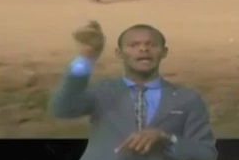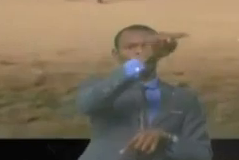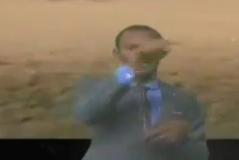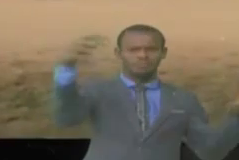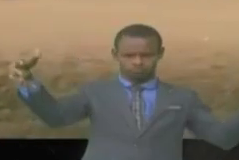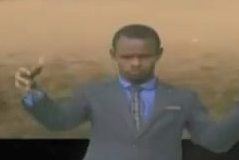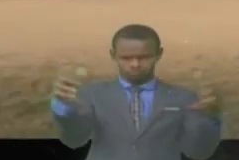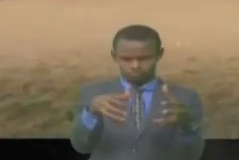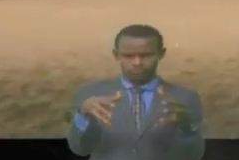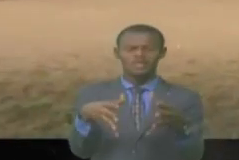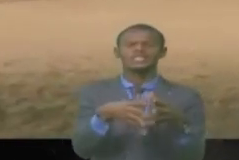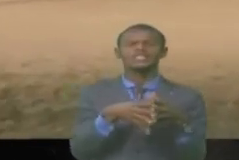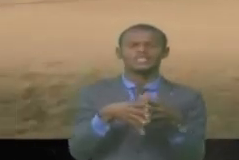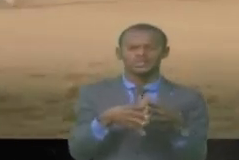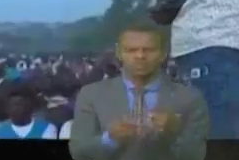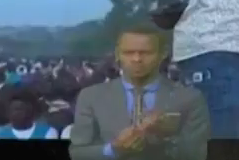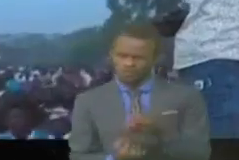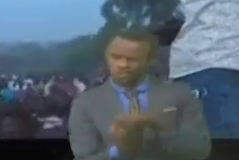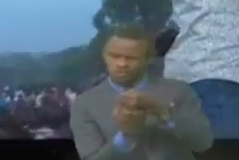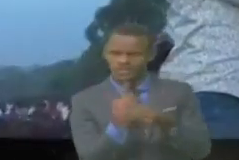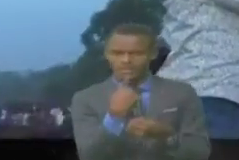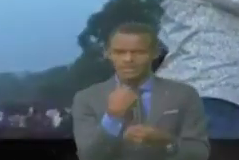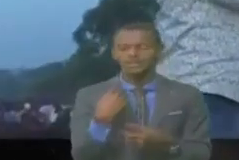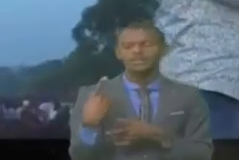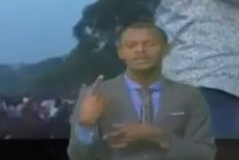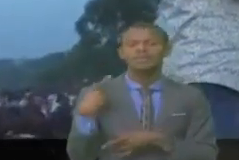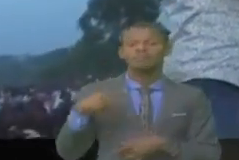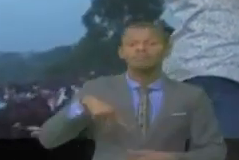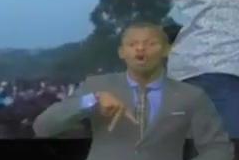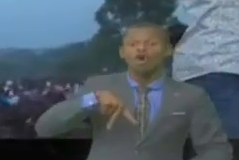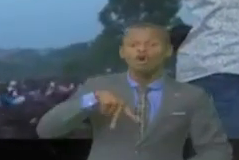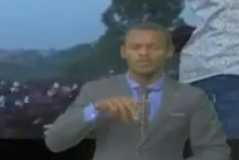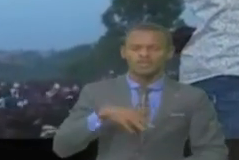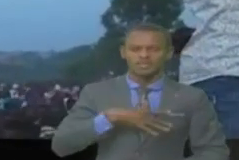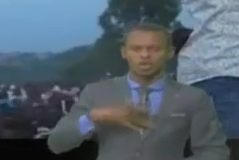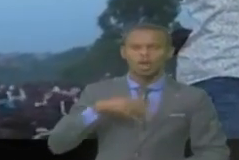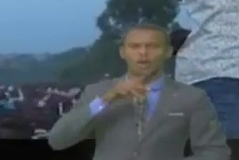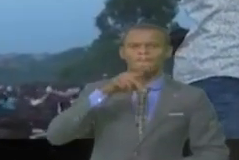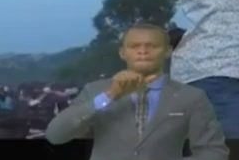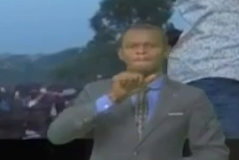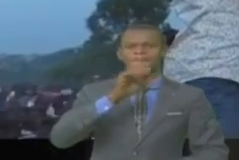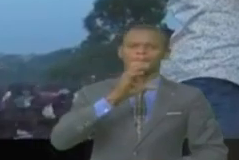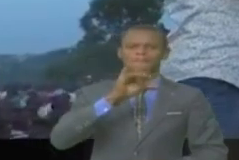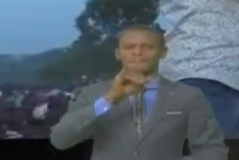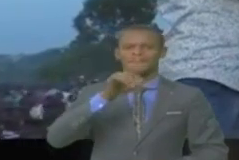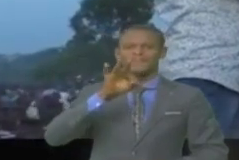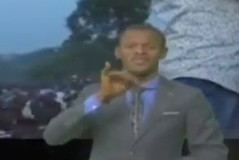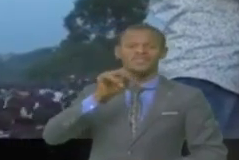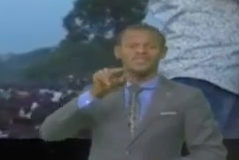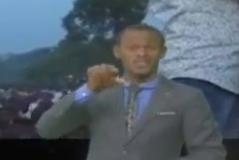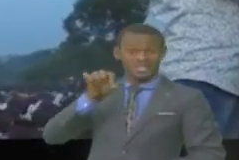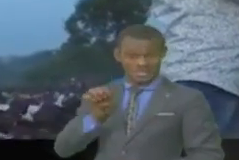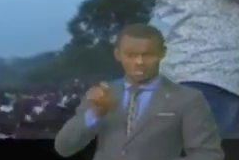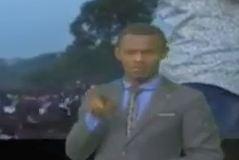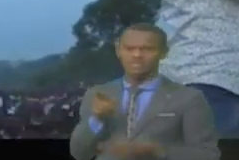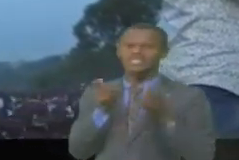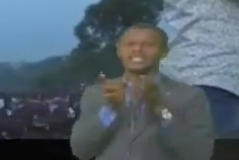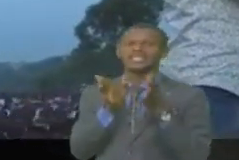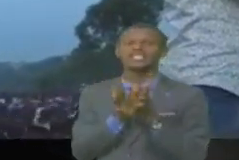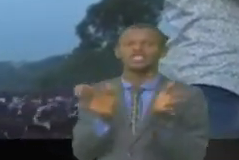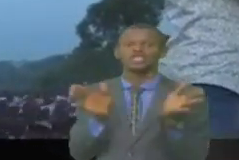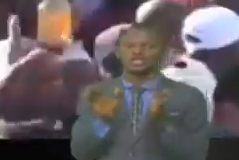compétition avec l'appui financier du député provincial, l'honorable Pacifique Keta Oupar et directeur général de la société